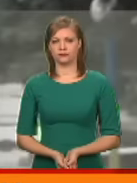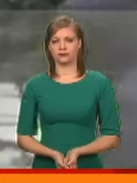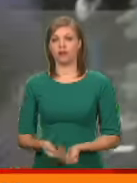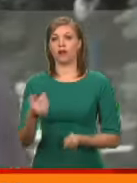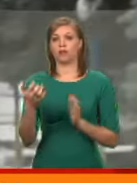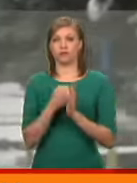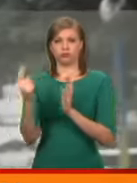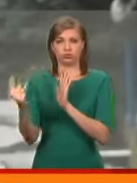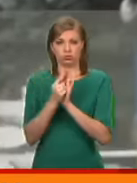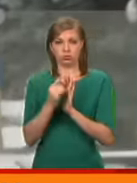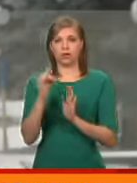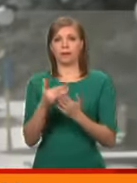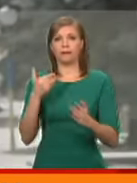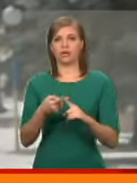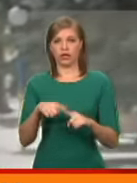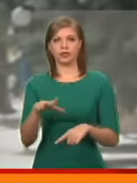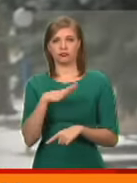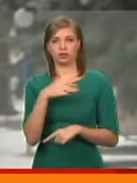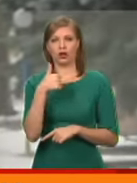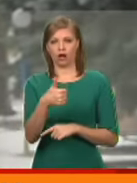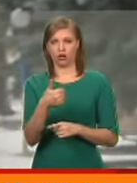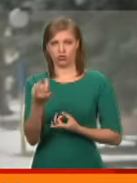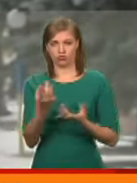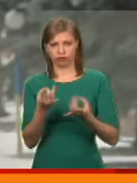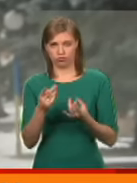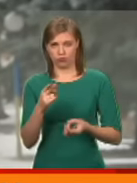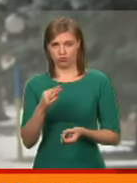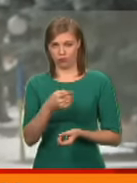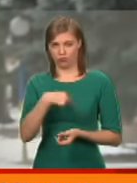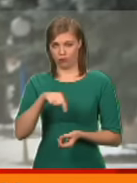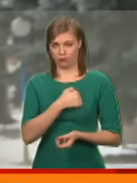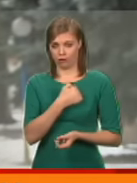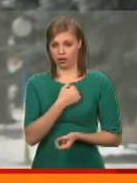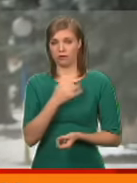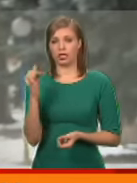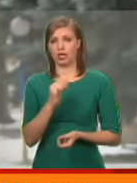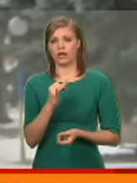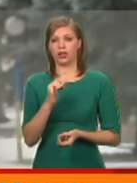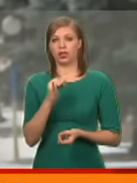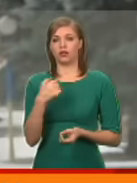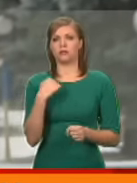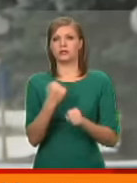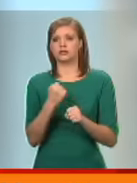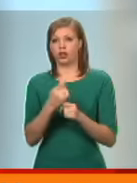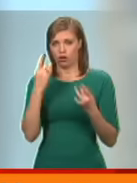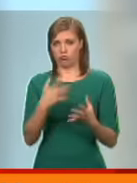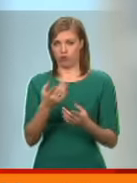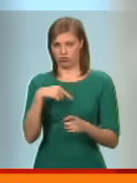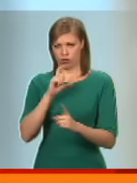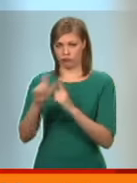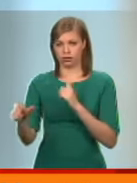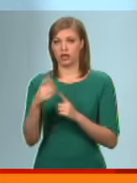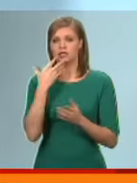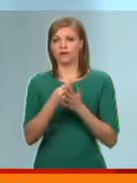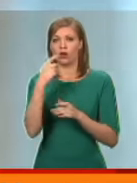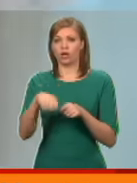Пошли на наш штурм, перед цим була хороша артотработка по нам, і ми в свою чергу зробили просто контрудар. Кілометр назад